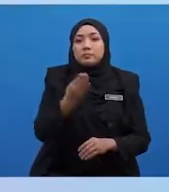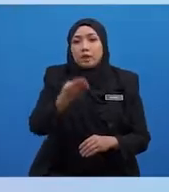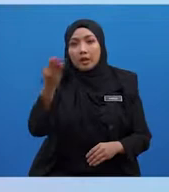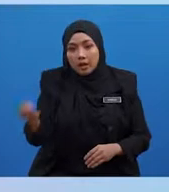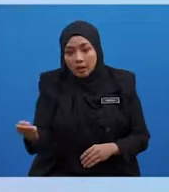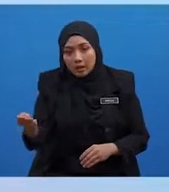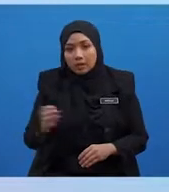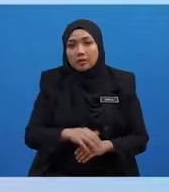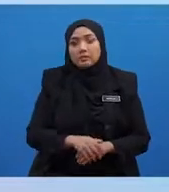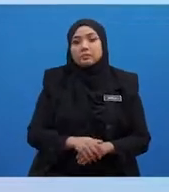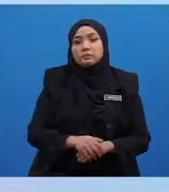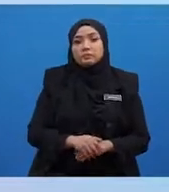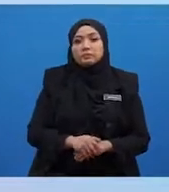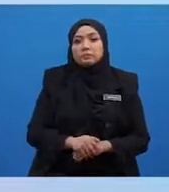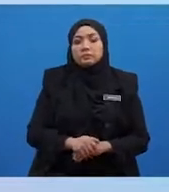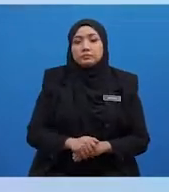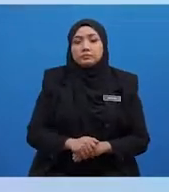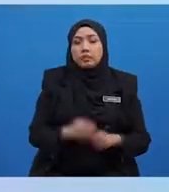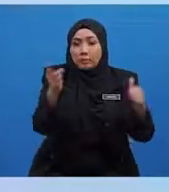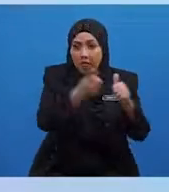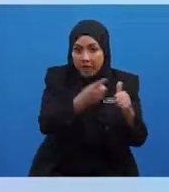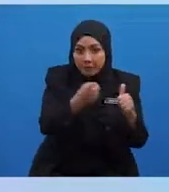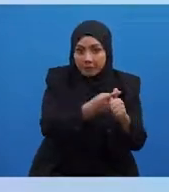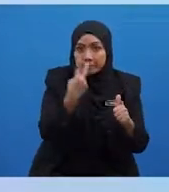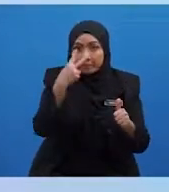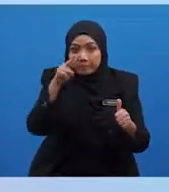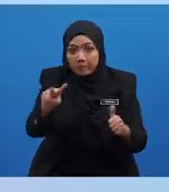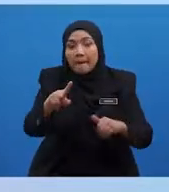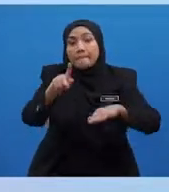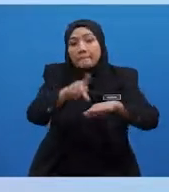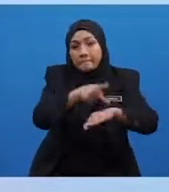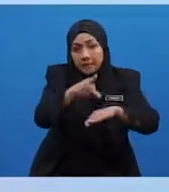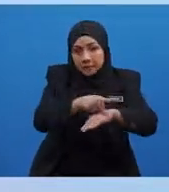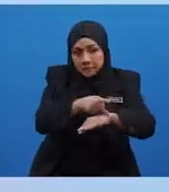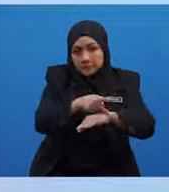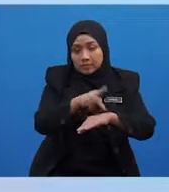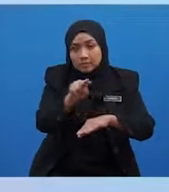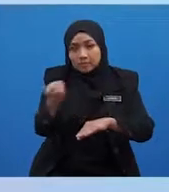lihat kategori produk industri yang pertama, iaitu pemasangan.